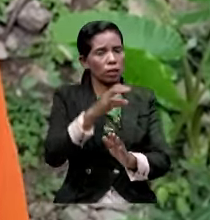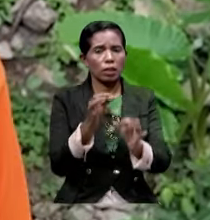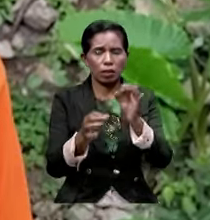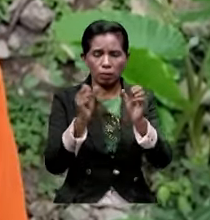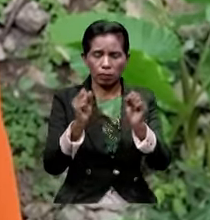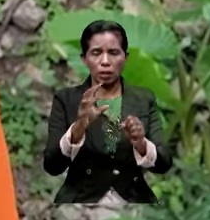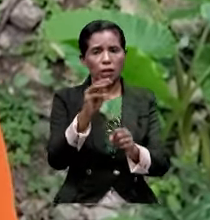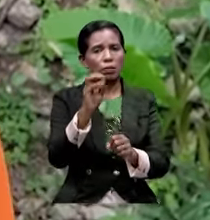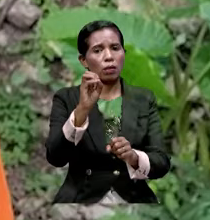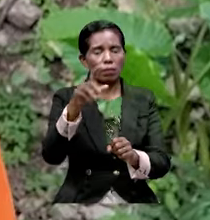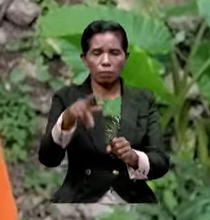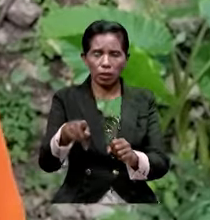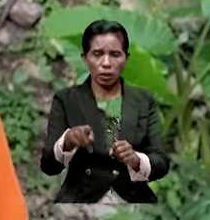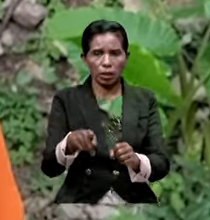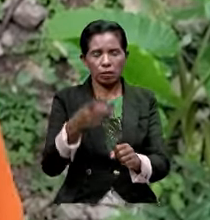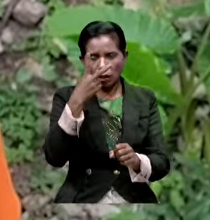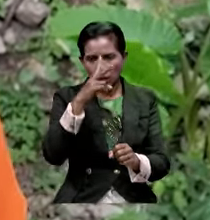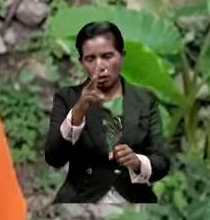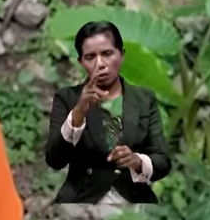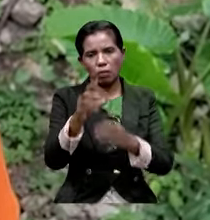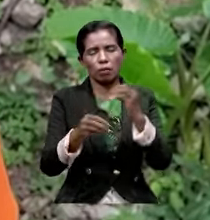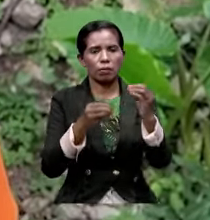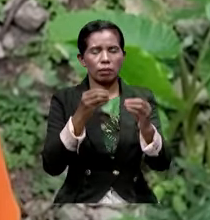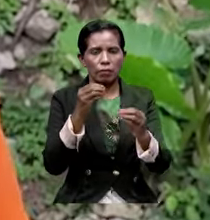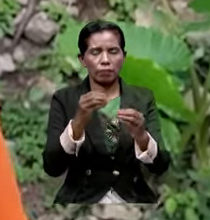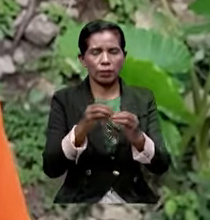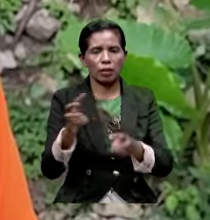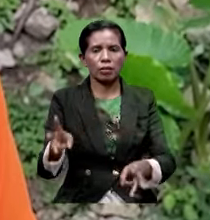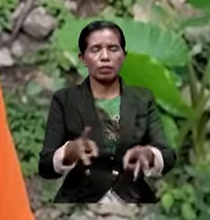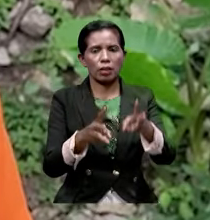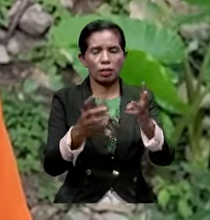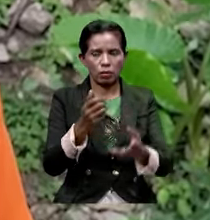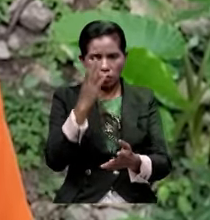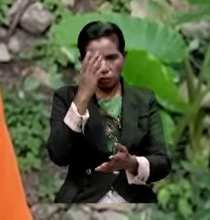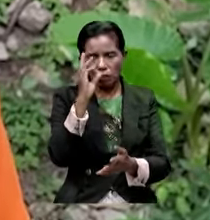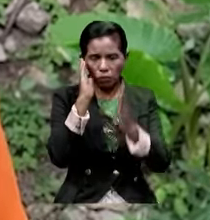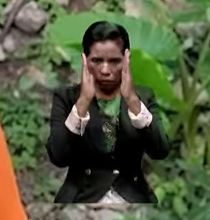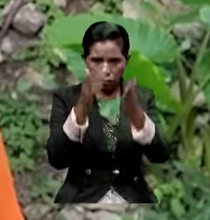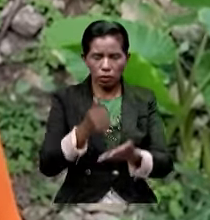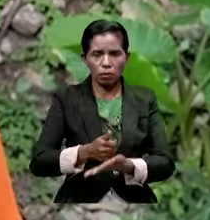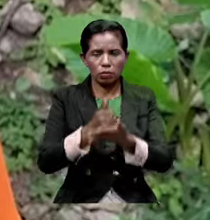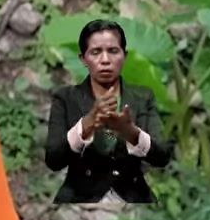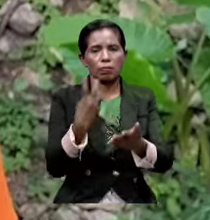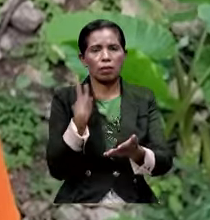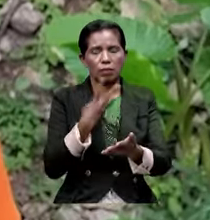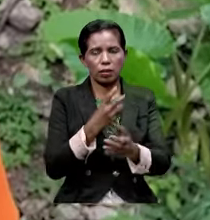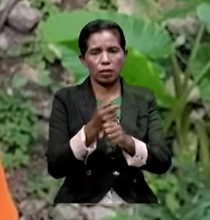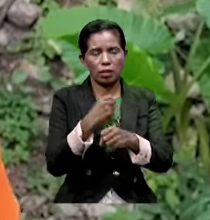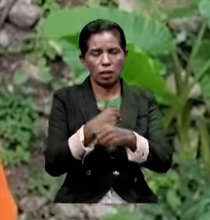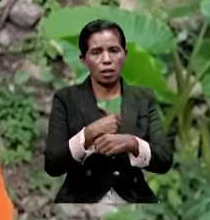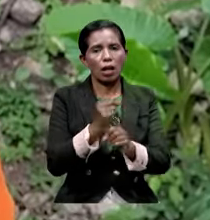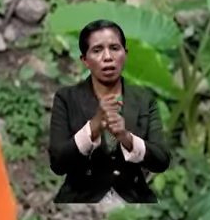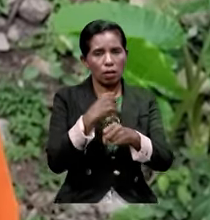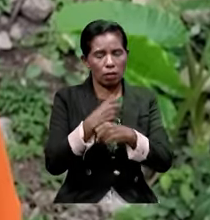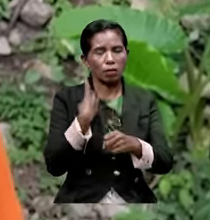obras publik sebele haretok liu kono ba estrada to atensan urgente ba amnya estrada nebe maka tempo na